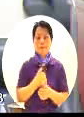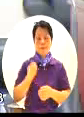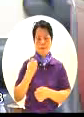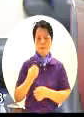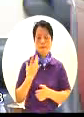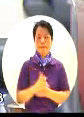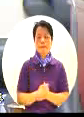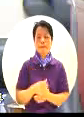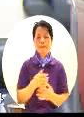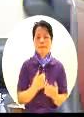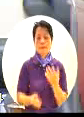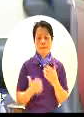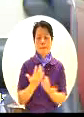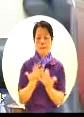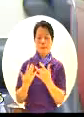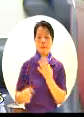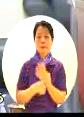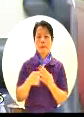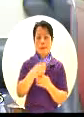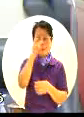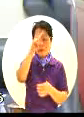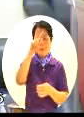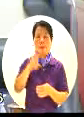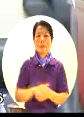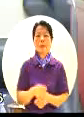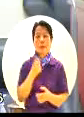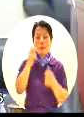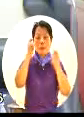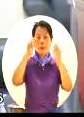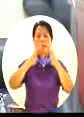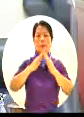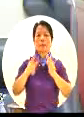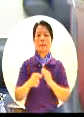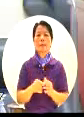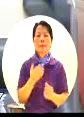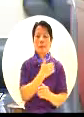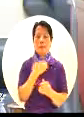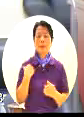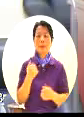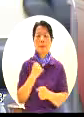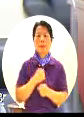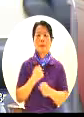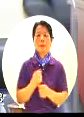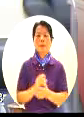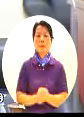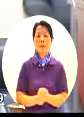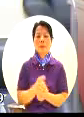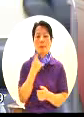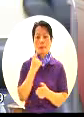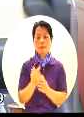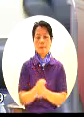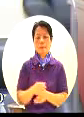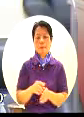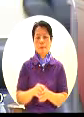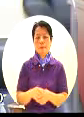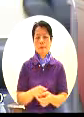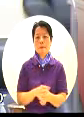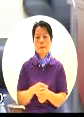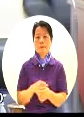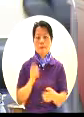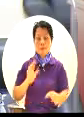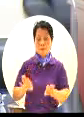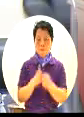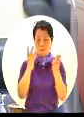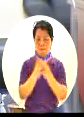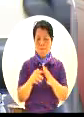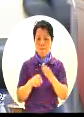的一个产业了哈。我希望讲我们高雄市能够做一个先期的规划，我感觉对高雄市